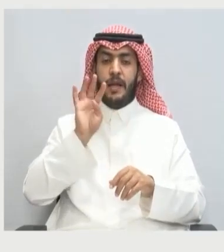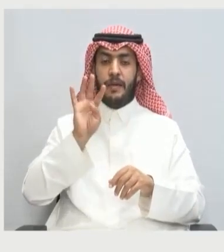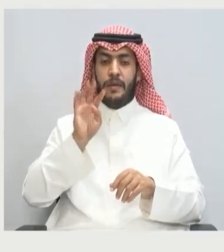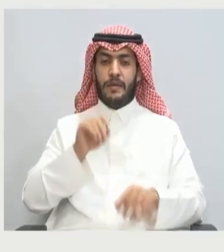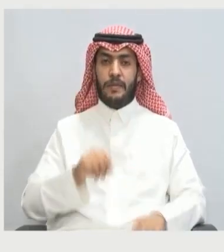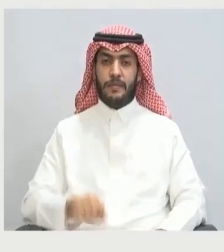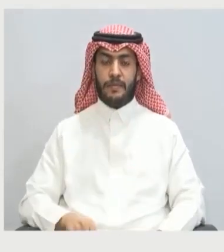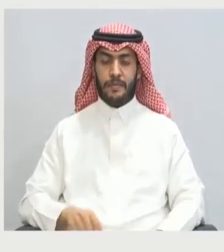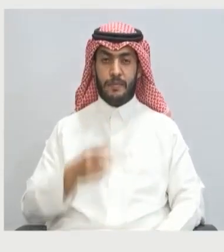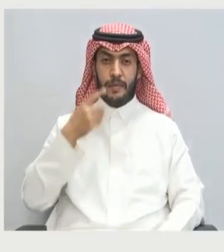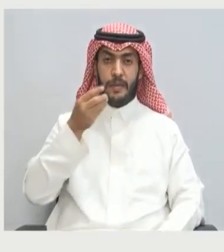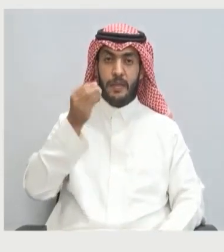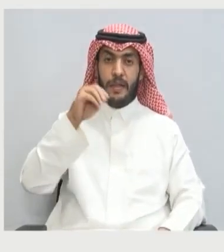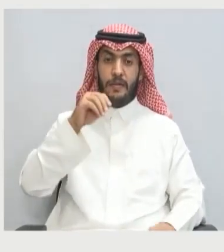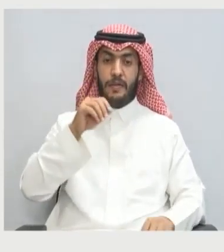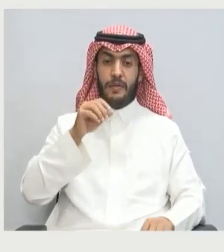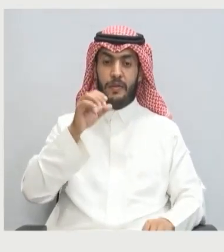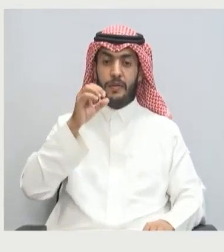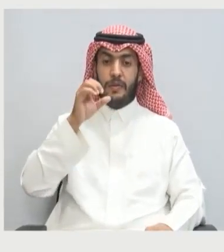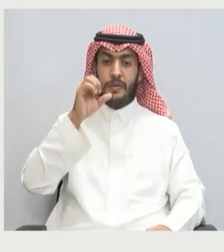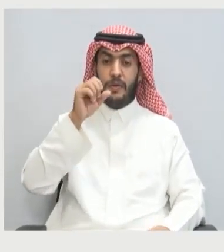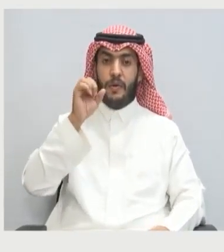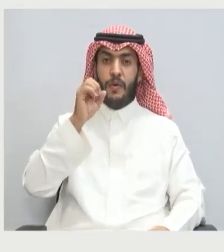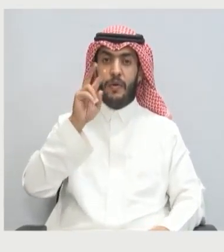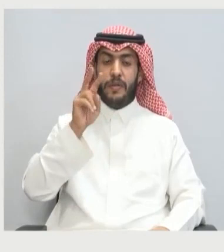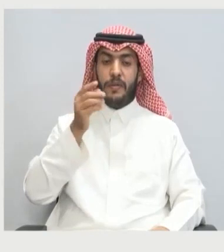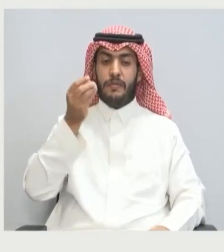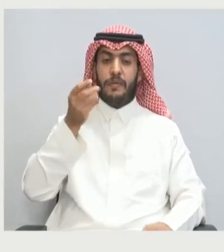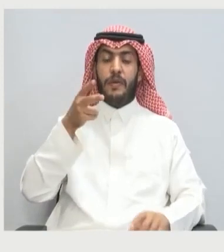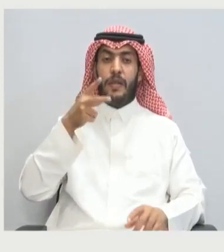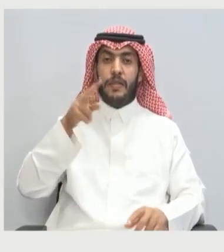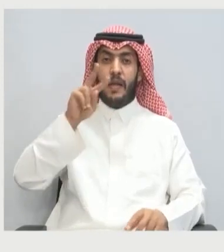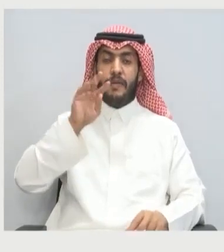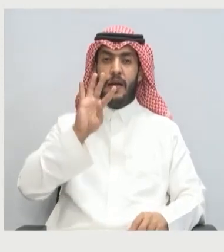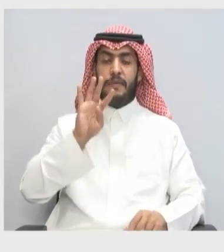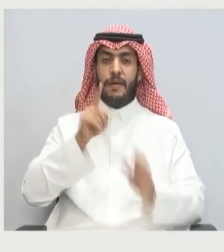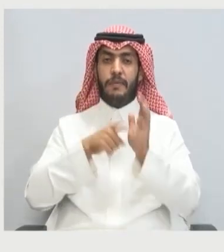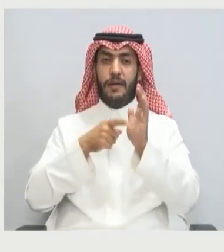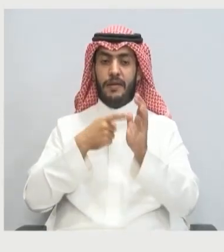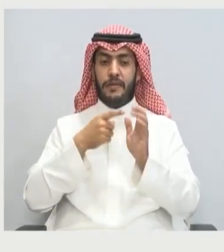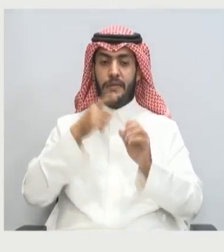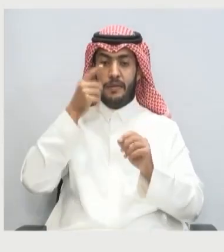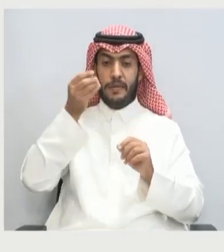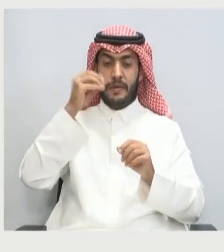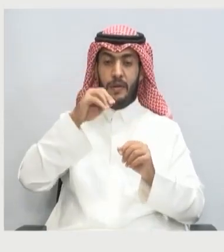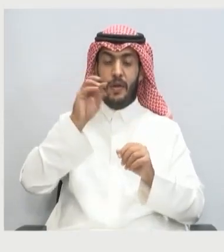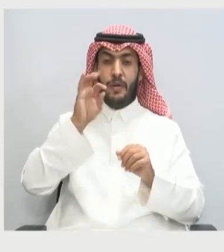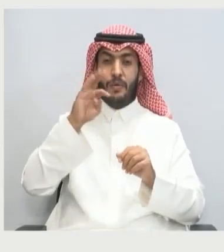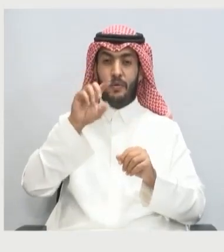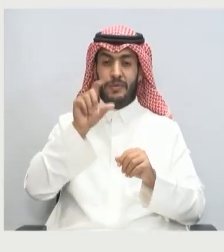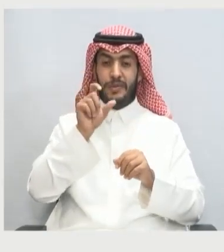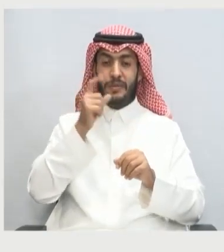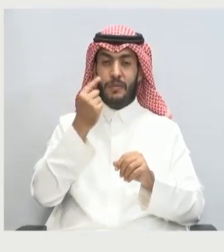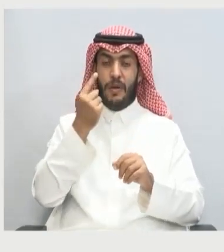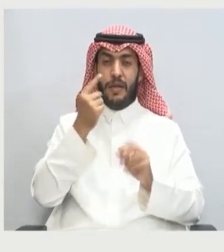اذا اذا تضاعف ال ان مرتين سيعطيني السرعه تتضاعف اربع مرات اذا تضاعف الهيدروجين او تركيز